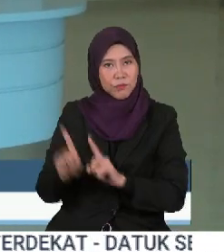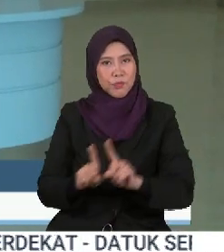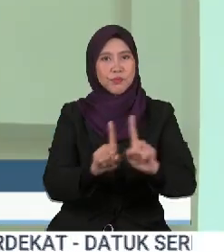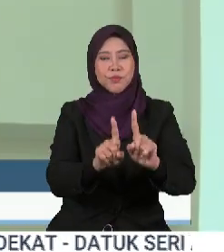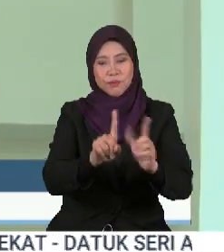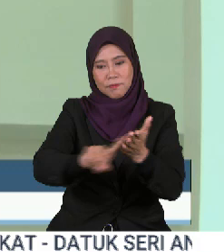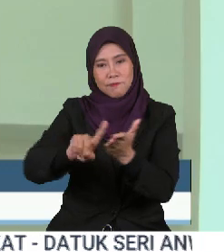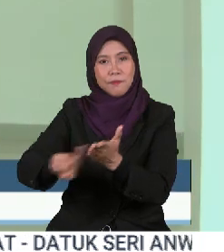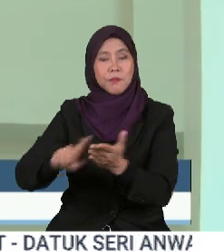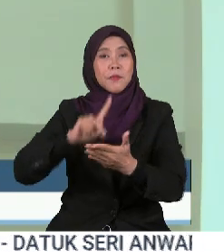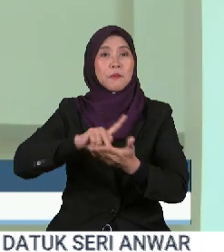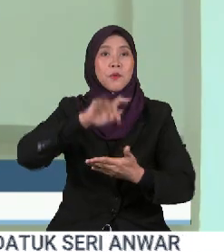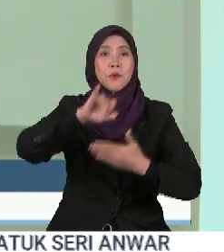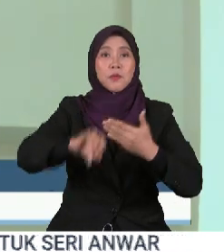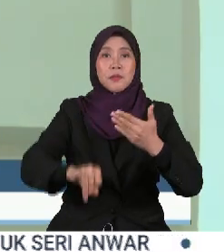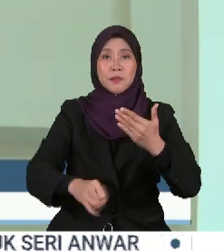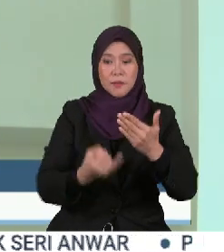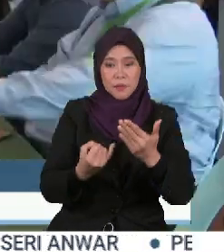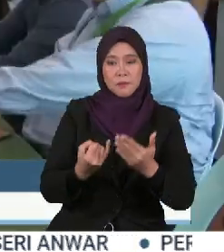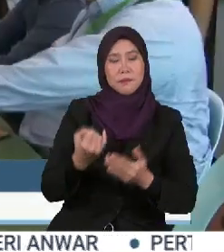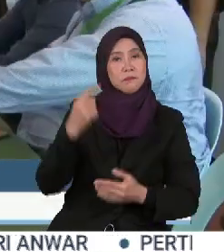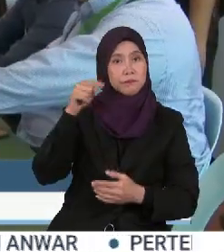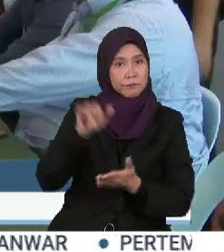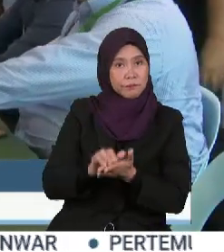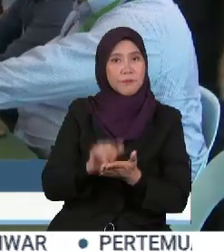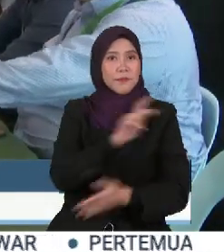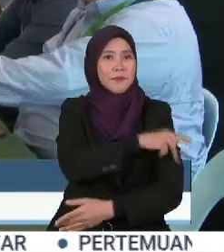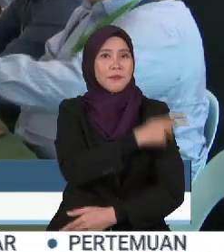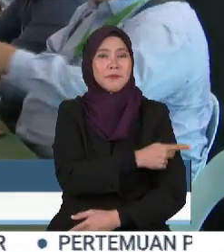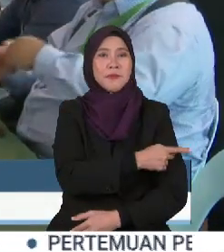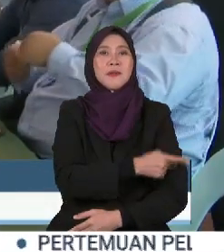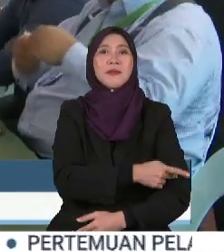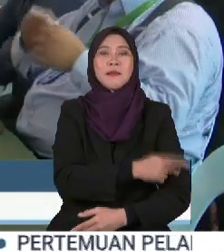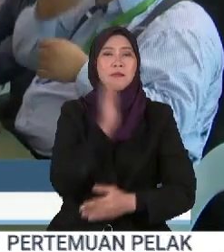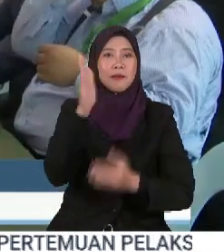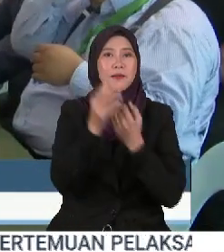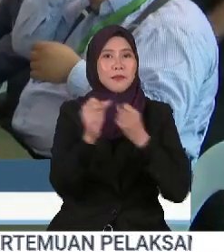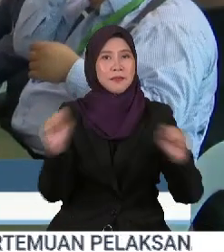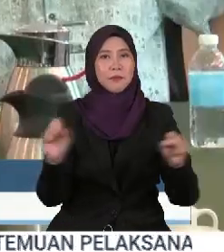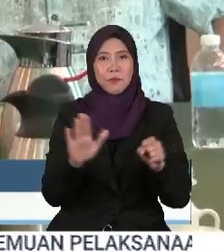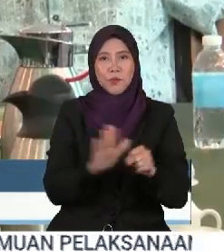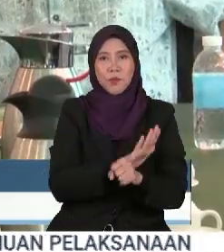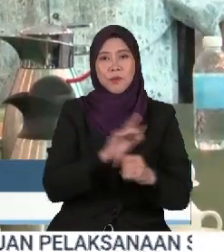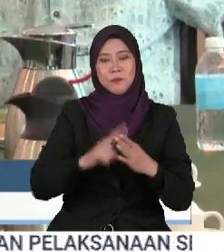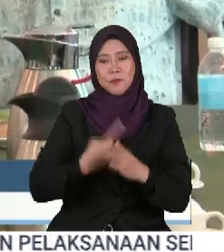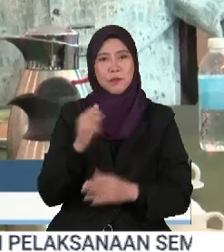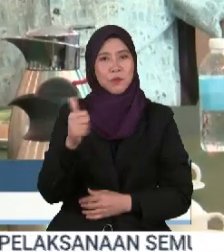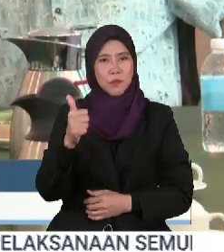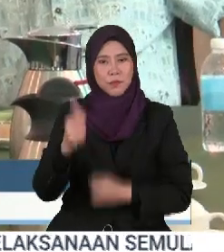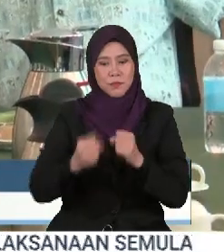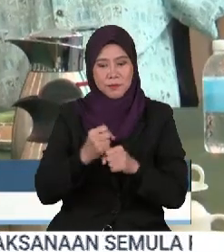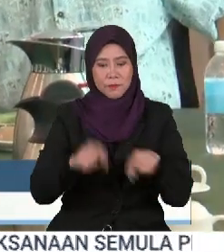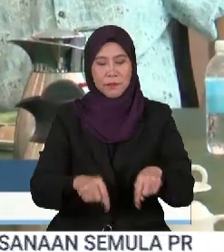Mongin. Mengenai projek tersebut, Lukan Isman menjangkakan klinik jenis 3 itu dijangka siap sepenuhnya pada Oktober tahun